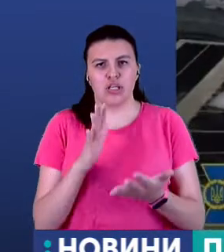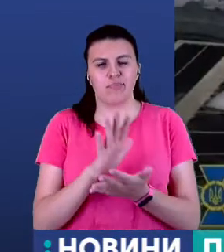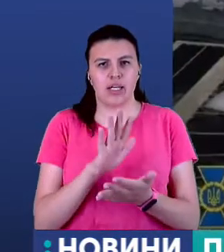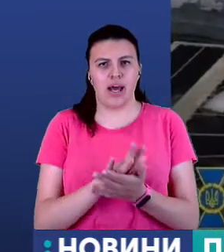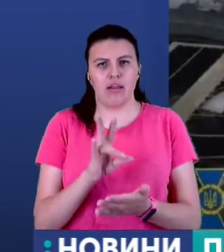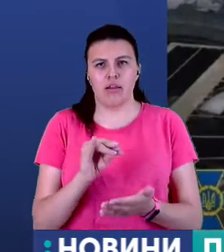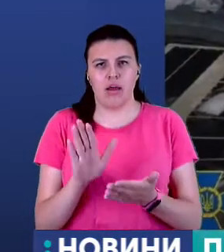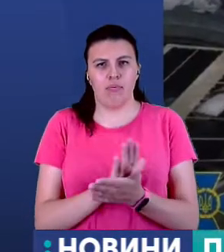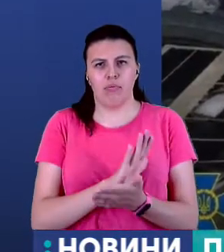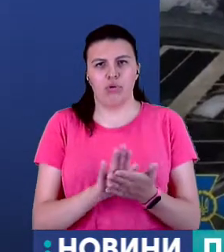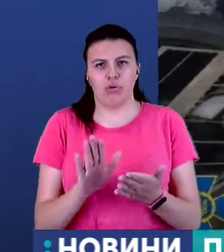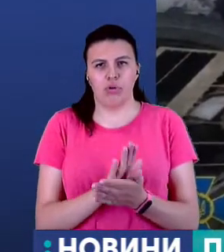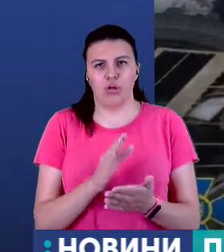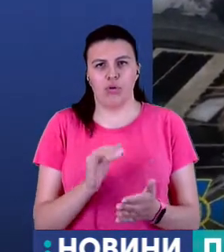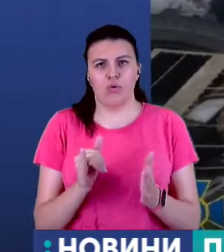терміну.